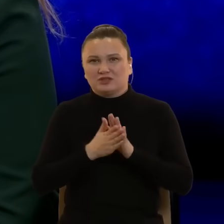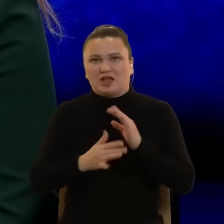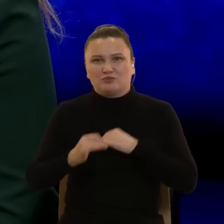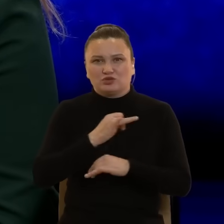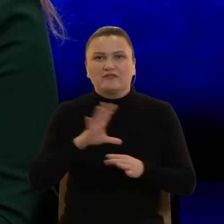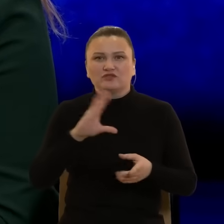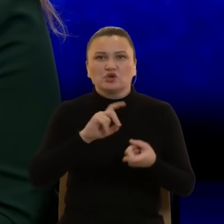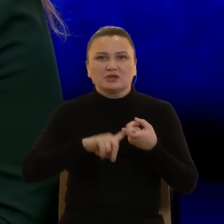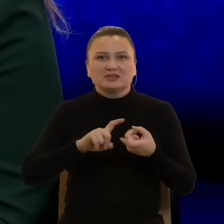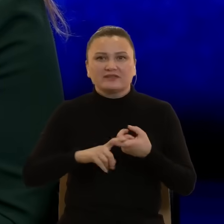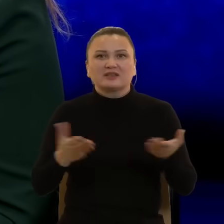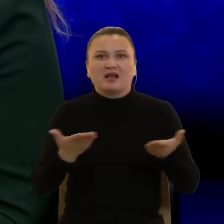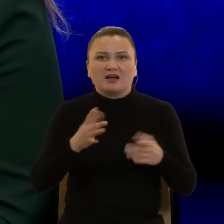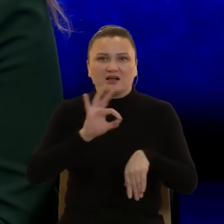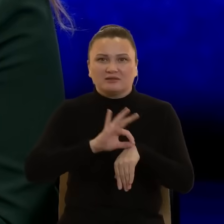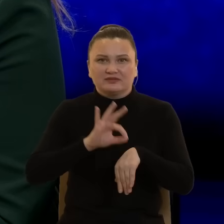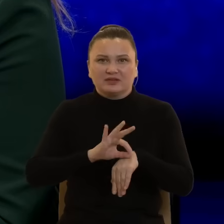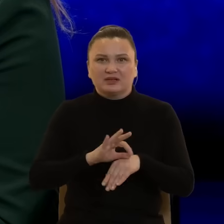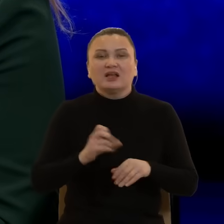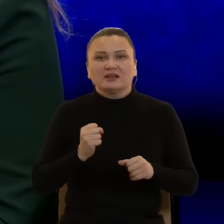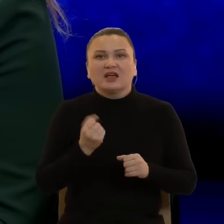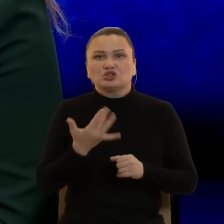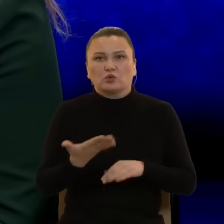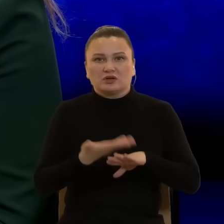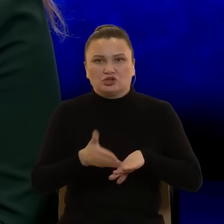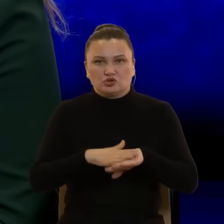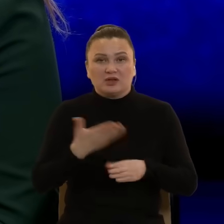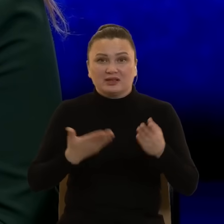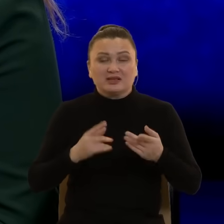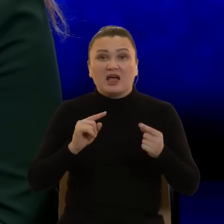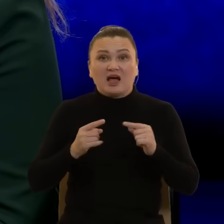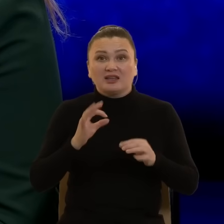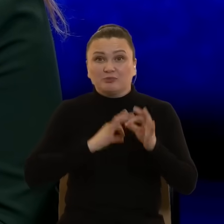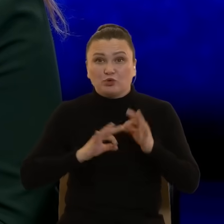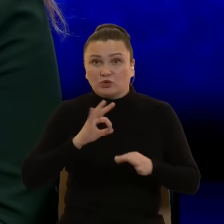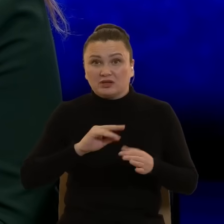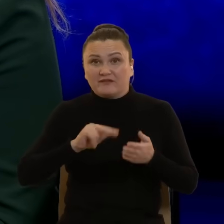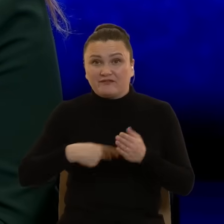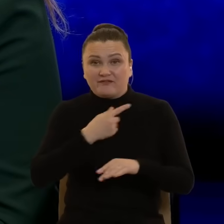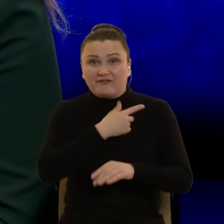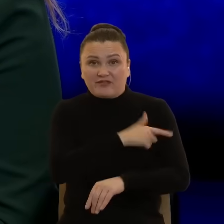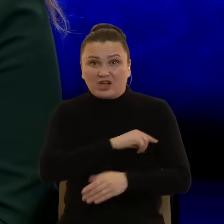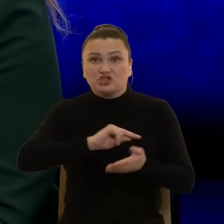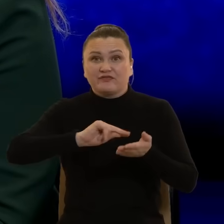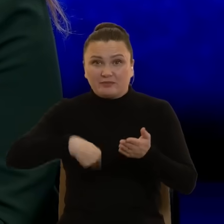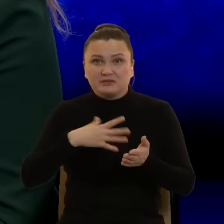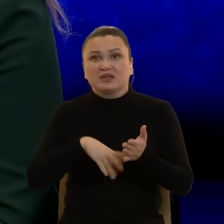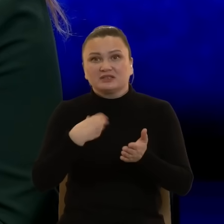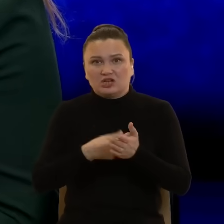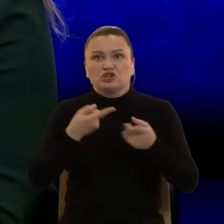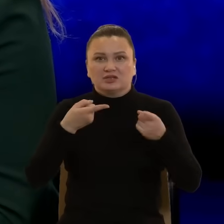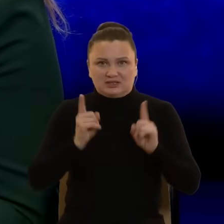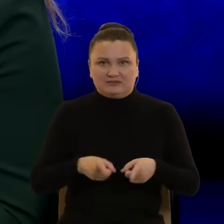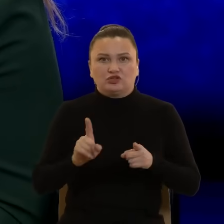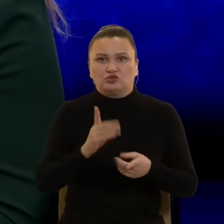зависит, конечно, от того, какая это инфекция, насколько она тяжелая. Но, конечно, если антибиотики показаны и врач их назначает, это значит, речь идет действительно